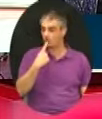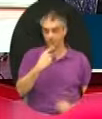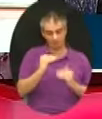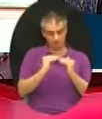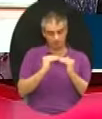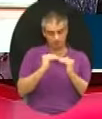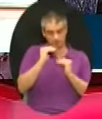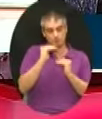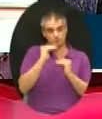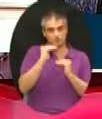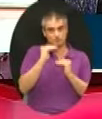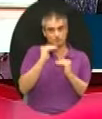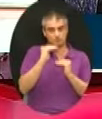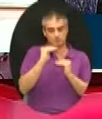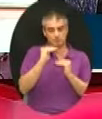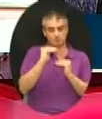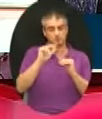הפער לכיוון